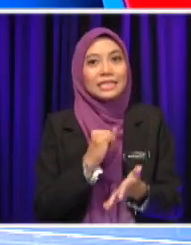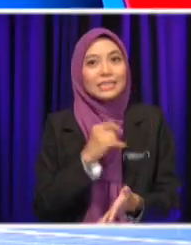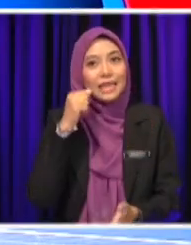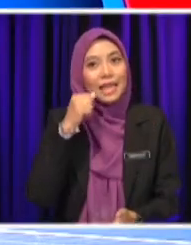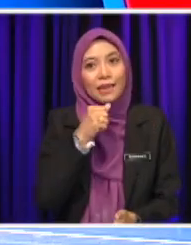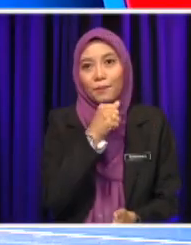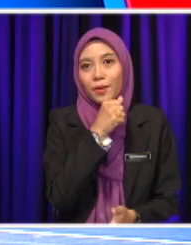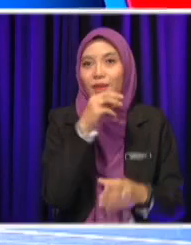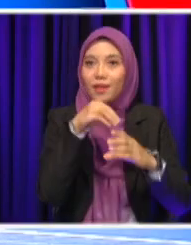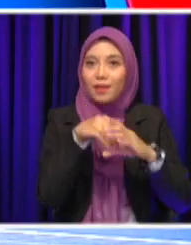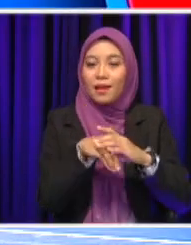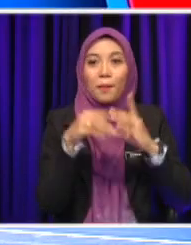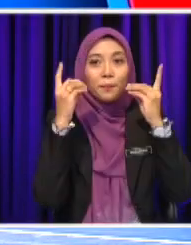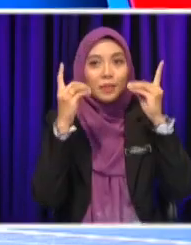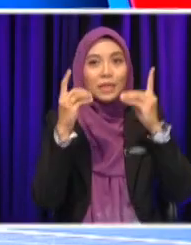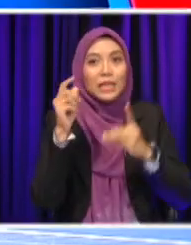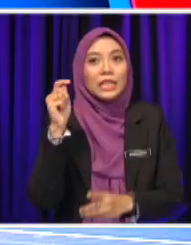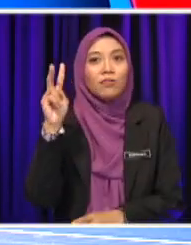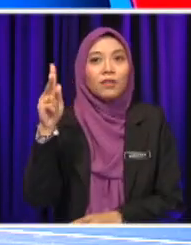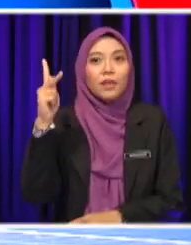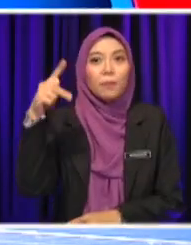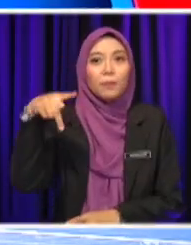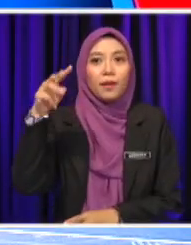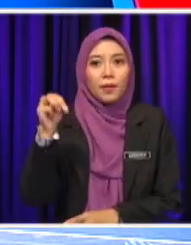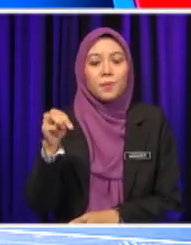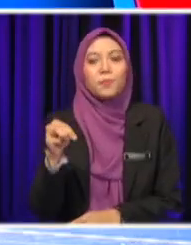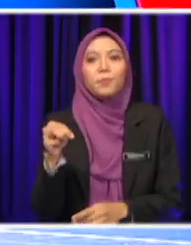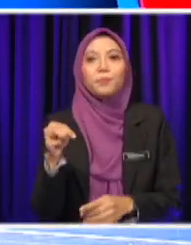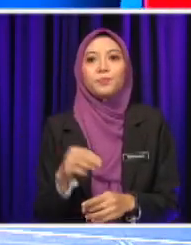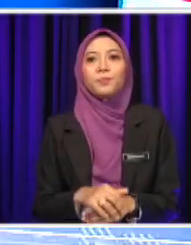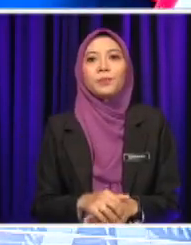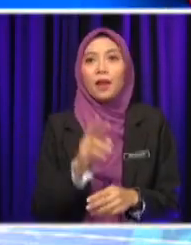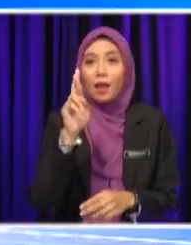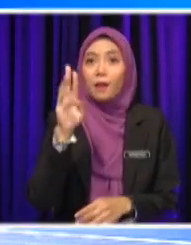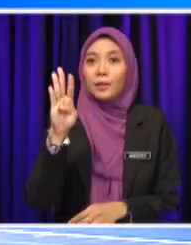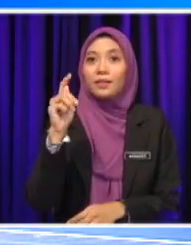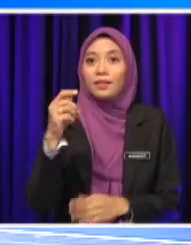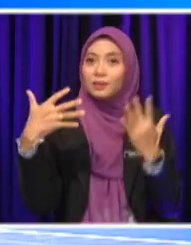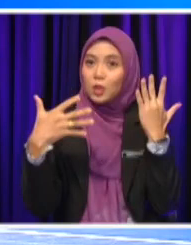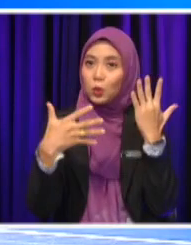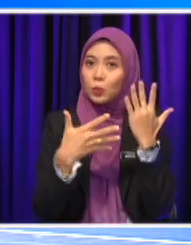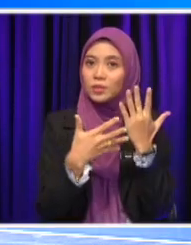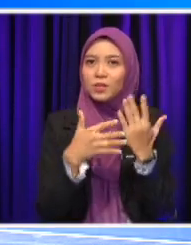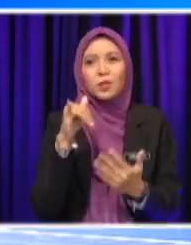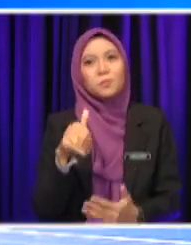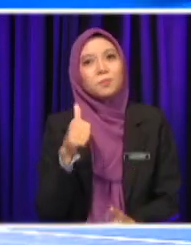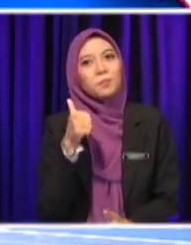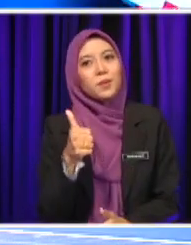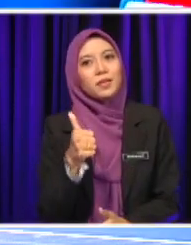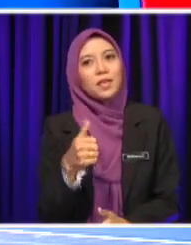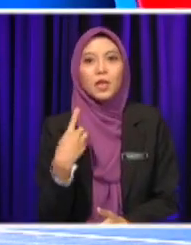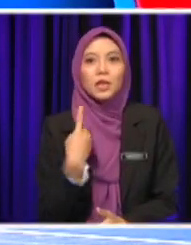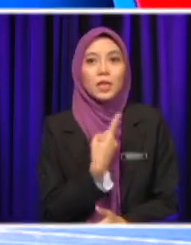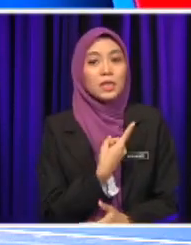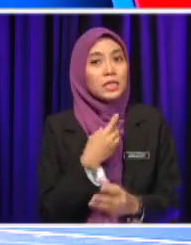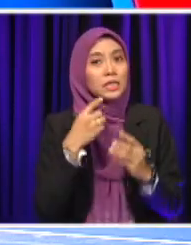dalam slot tahap 2 Didik TV KPM. Hari ini dalam mata pelajaran reka bentuk dan teknologi. Yang seronoknya hari ini kita nak cerita